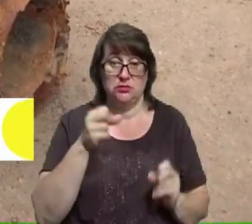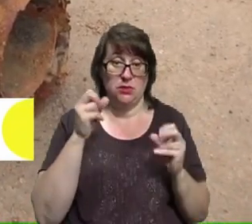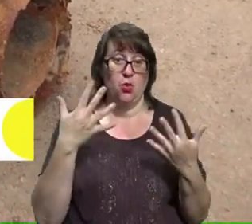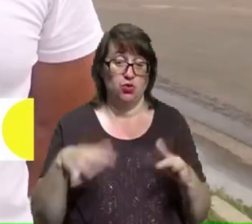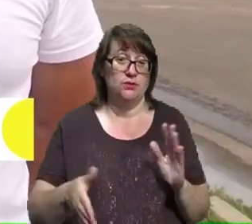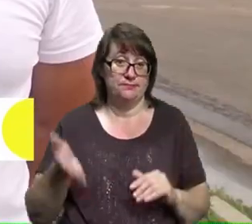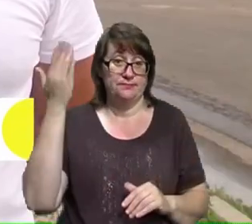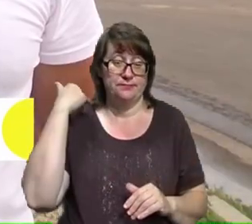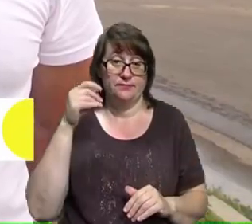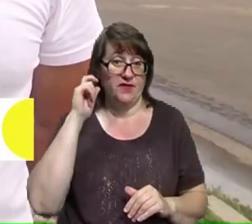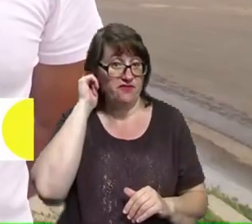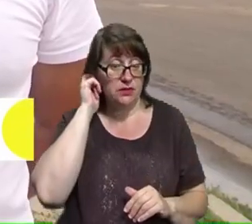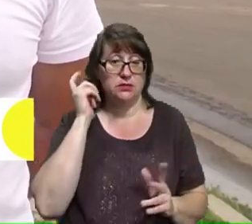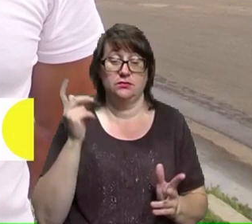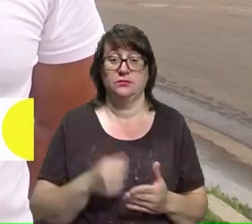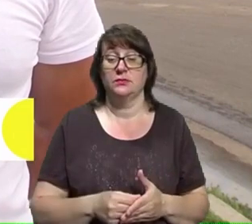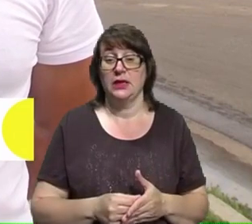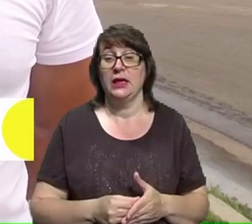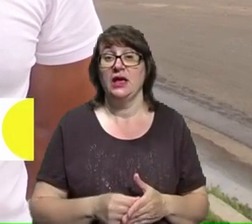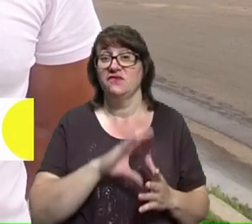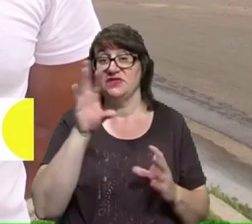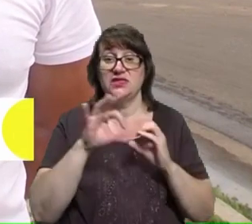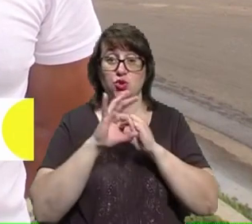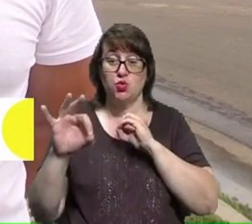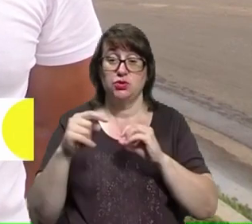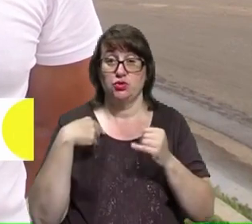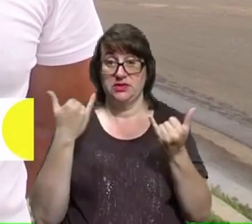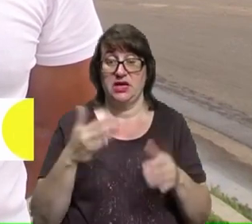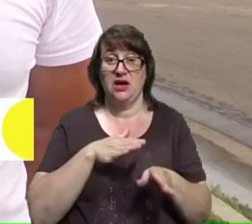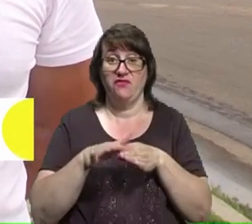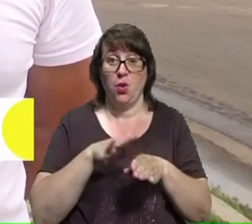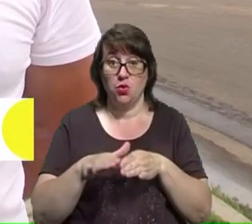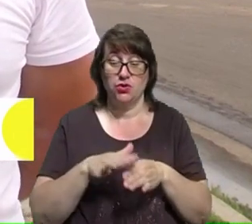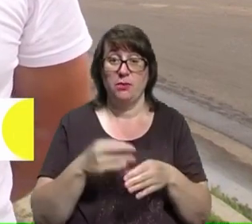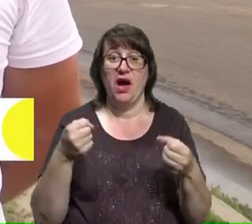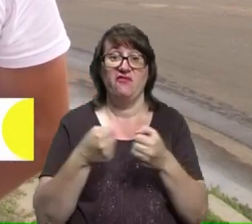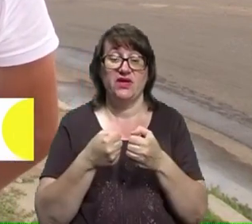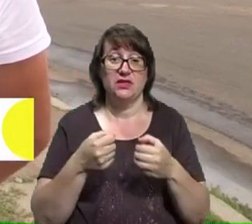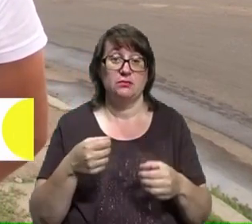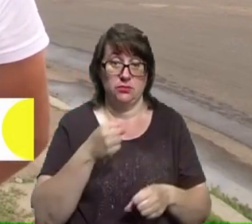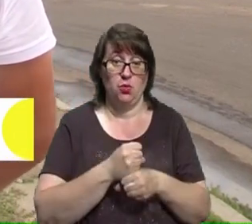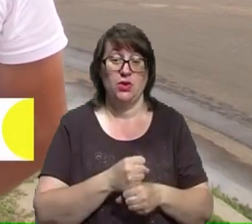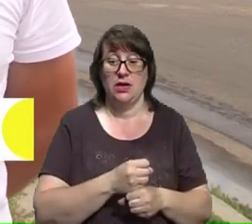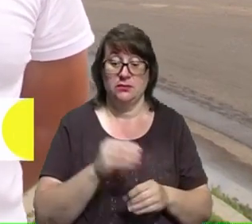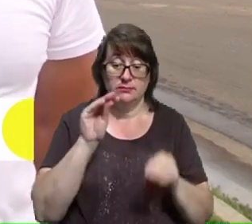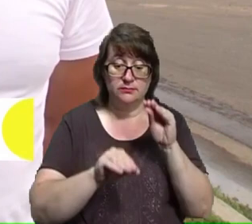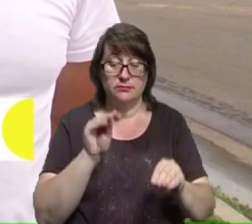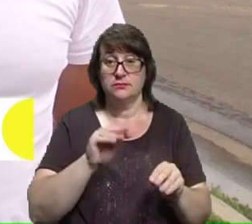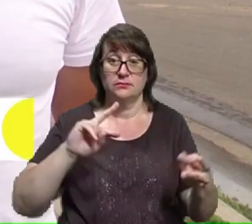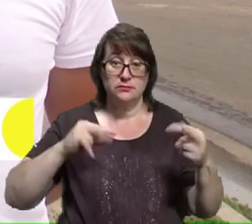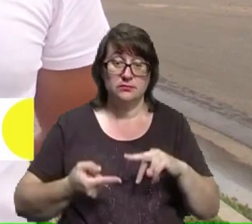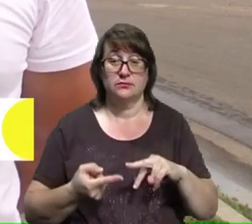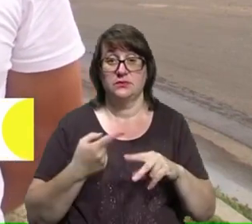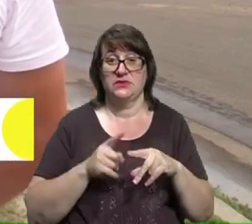за своє. Всі труби, які ми зараз виконуємо на аварійних роботах, перекладаємо на ПЄ, що це мережі водопроводу,